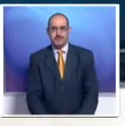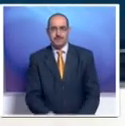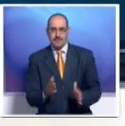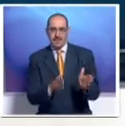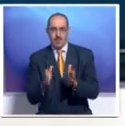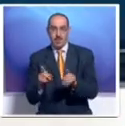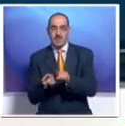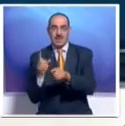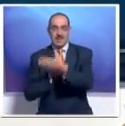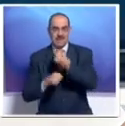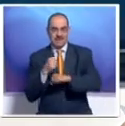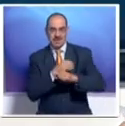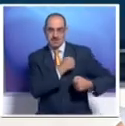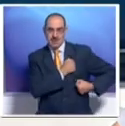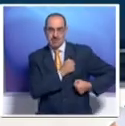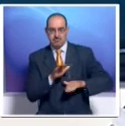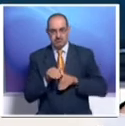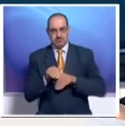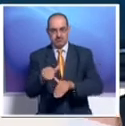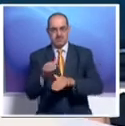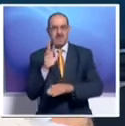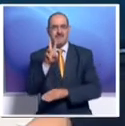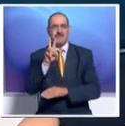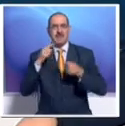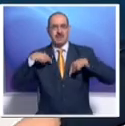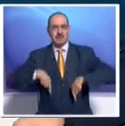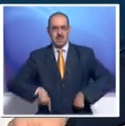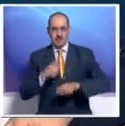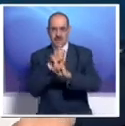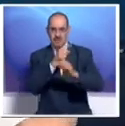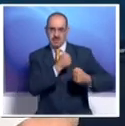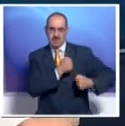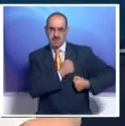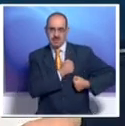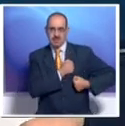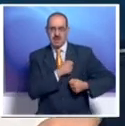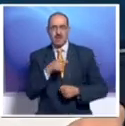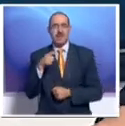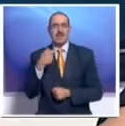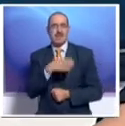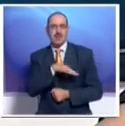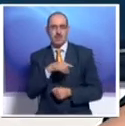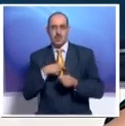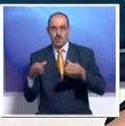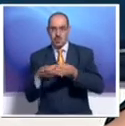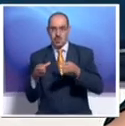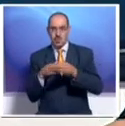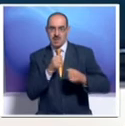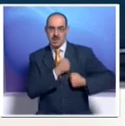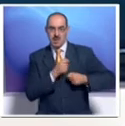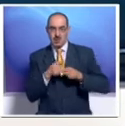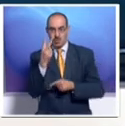في النشاط العسكري، يواصل الفريق أحمد جيد صالح نائب وزير الدفاع الوطني رئيس أركان الجيش الوطني الشعبي